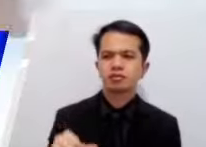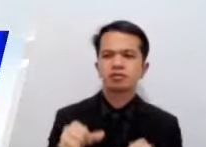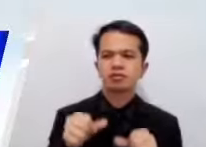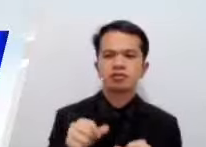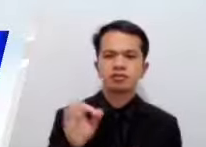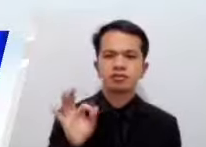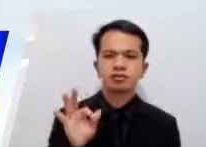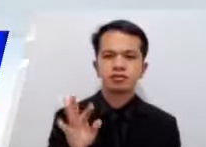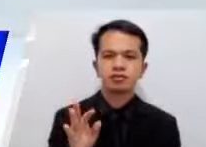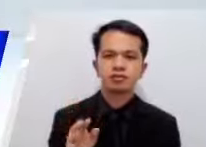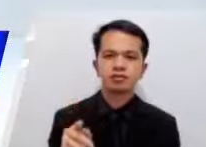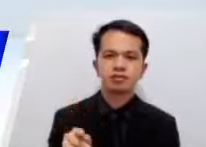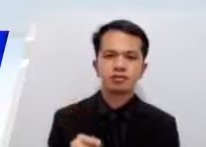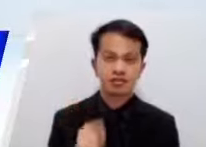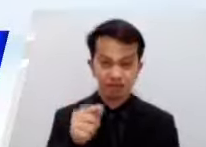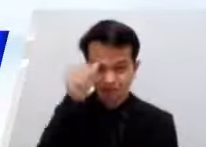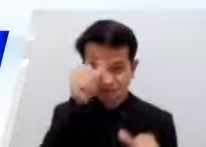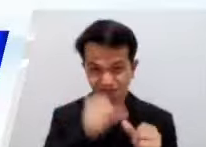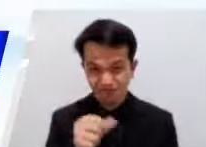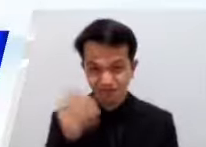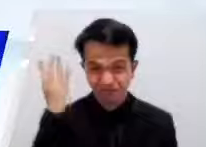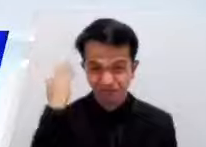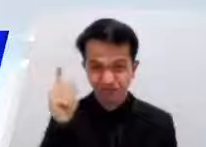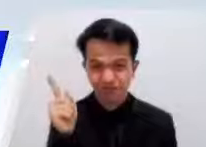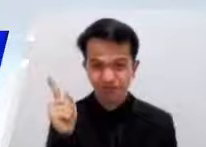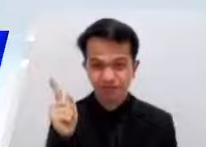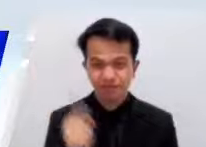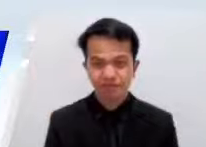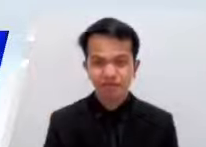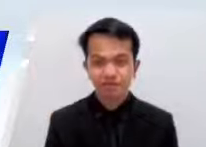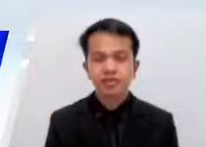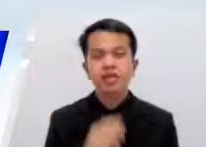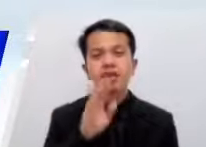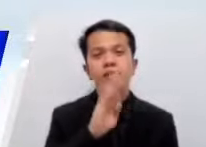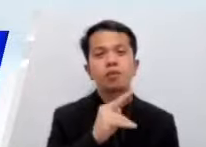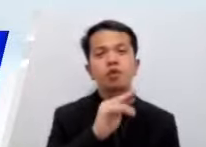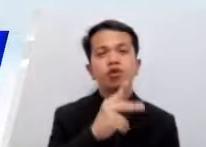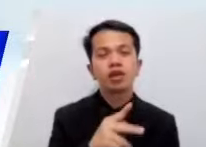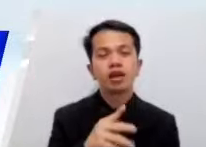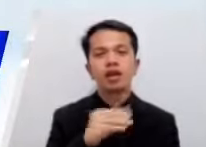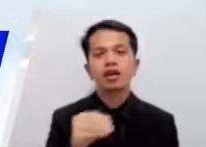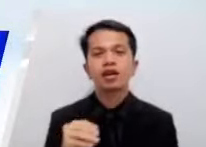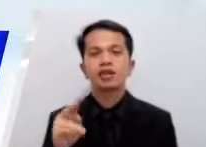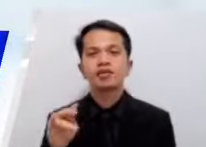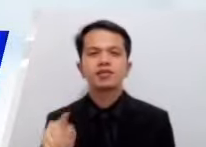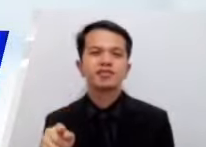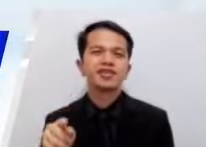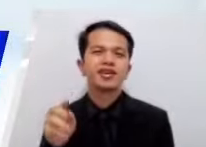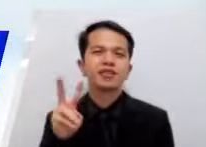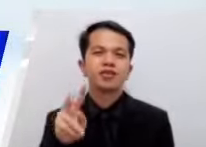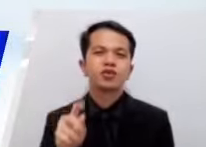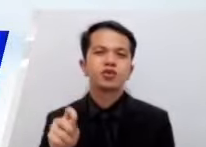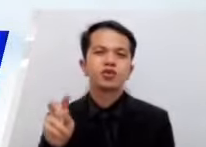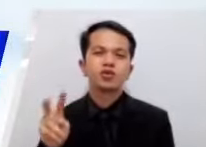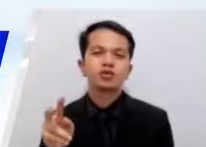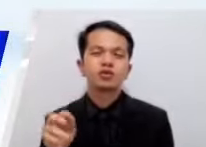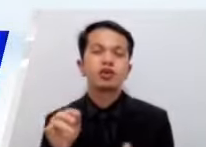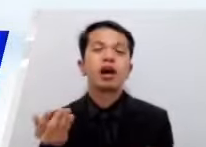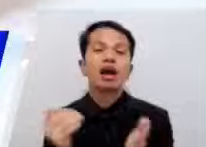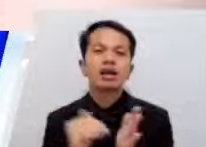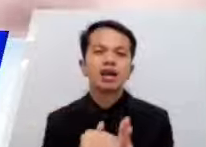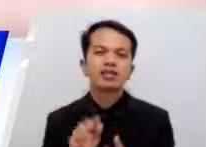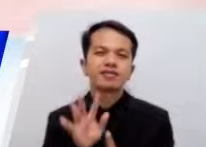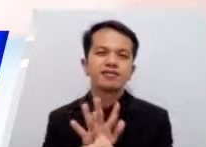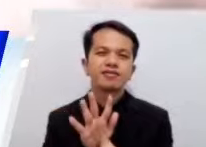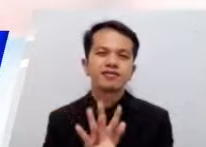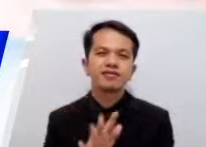Natatandaan niyo ba sila? Meet Bunak and Bilog version 2.0. Inulit ng magkapatid ang sumikat nilang video dati